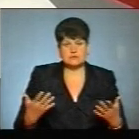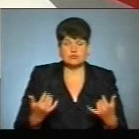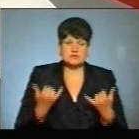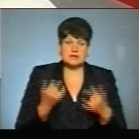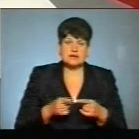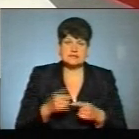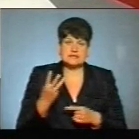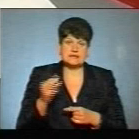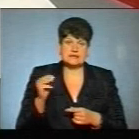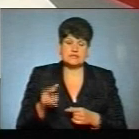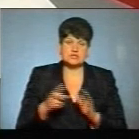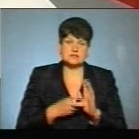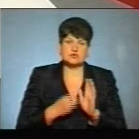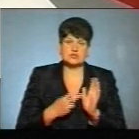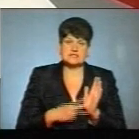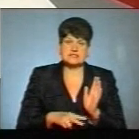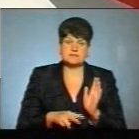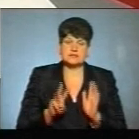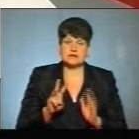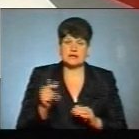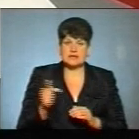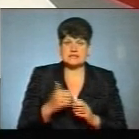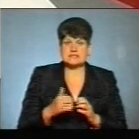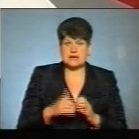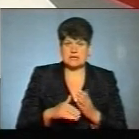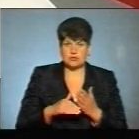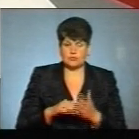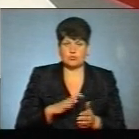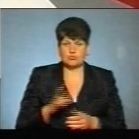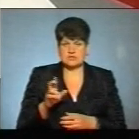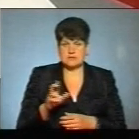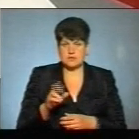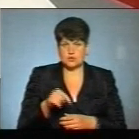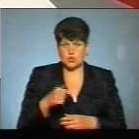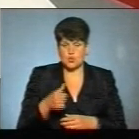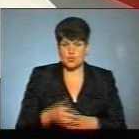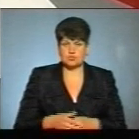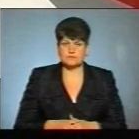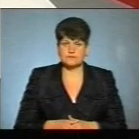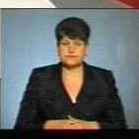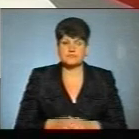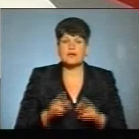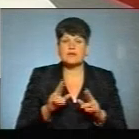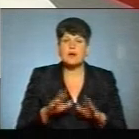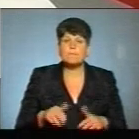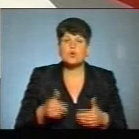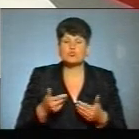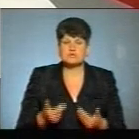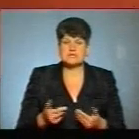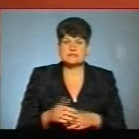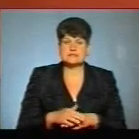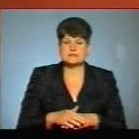це 3773 гривні середня допомога по безробітню, яка була за березень цього року. Як пропозиції на ринку